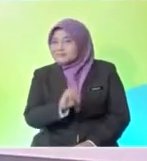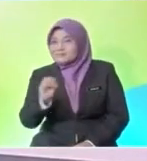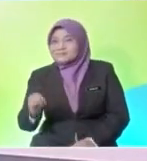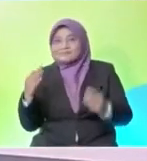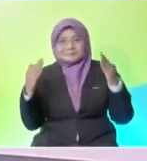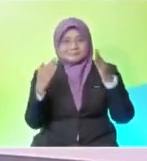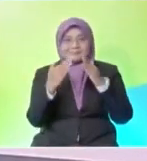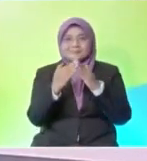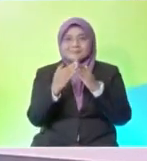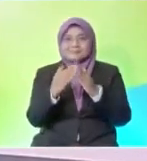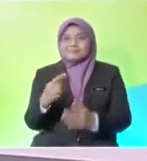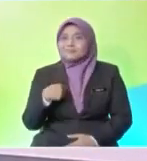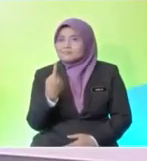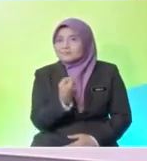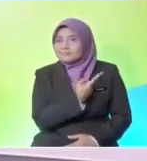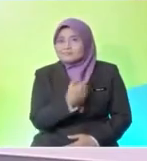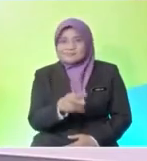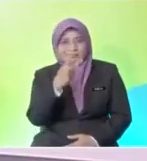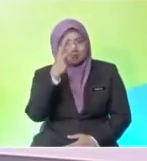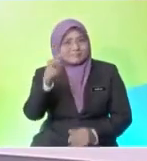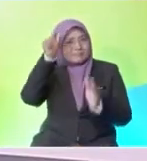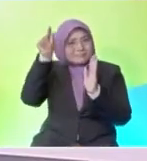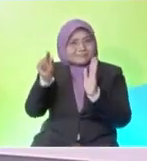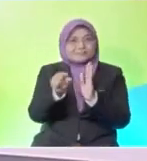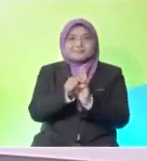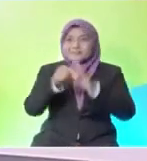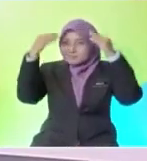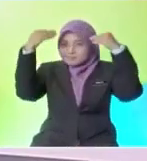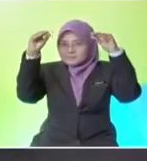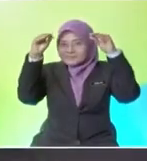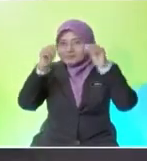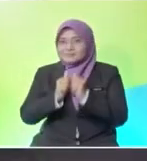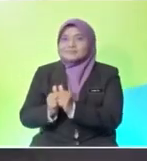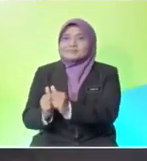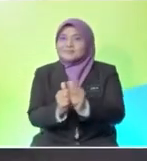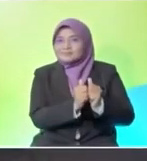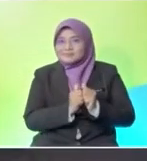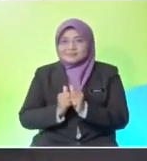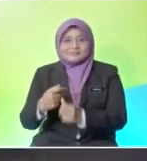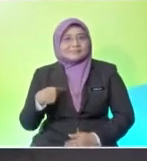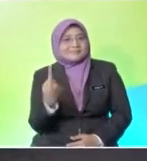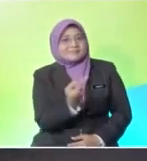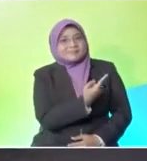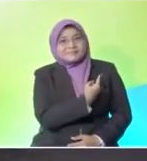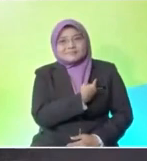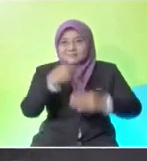profil guru kita hari ini Tentunya bersama saya Ila Assalamualaikum Waalaikumsalam